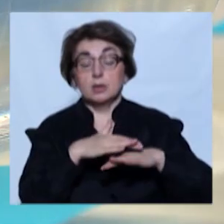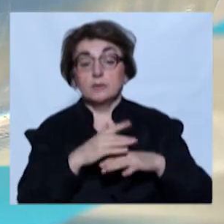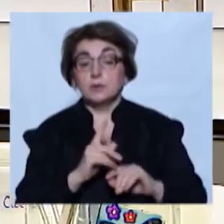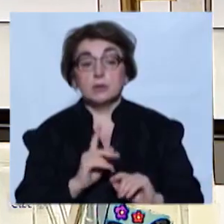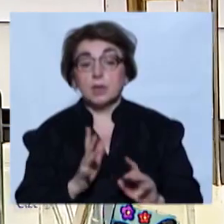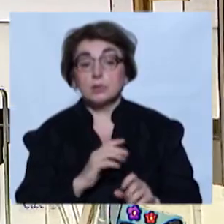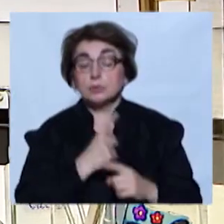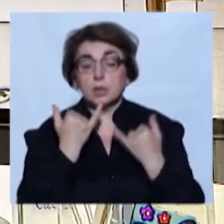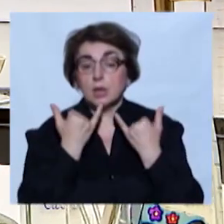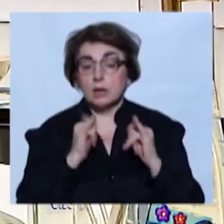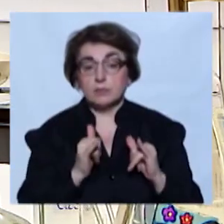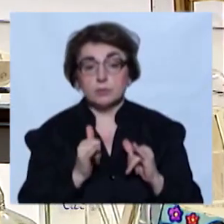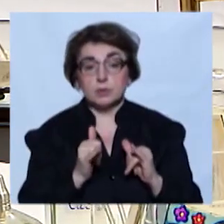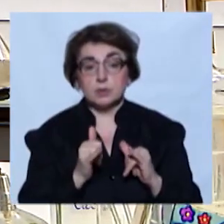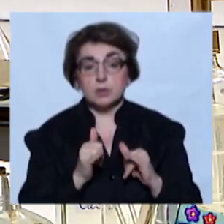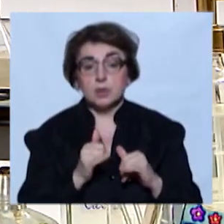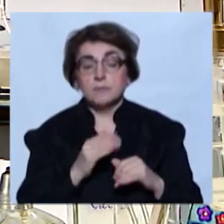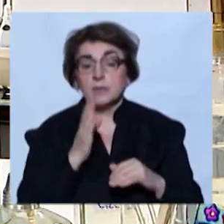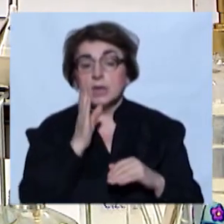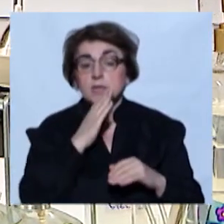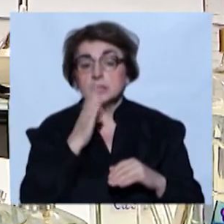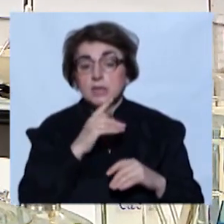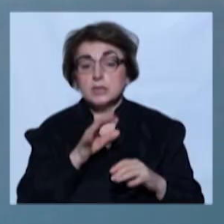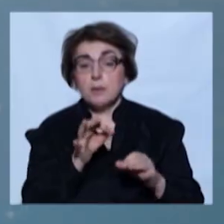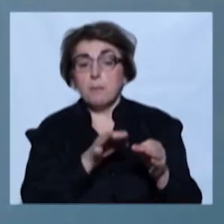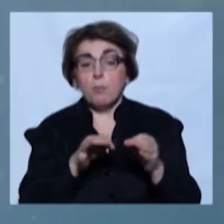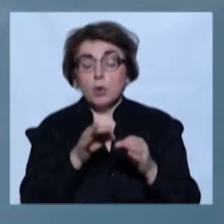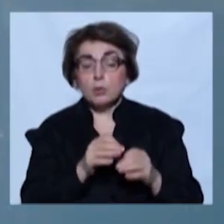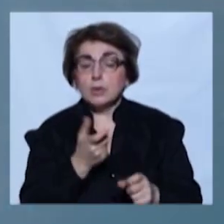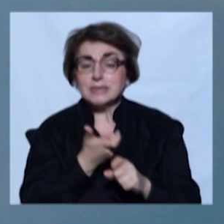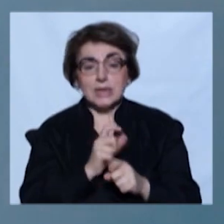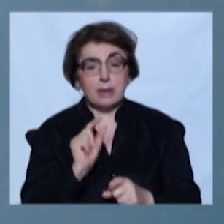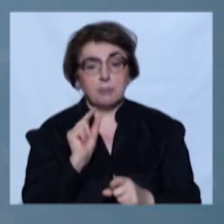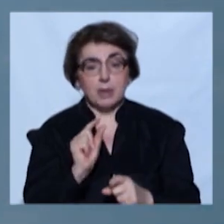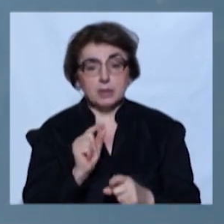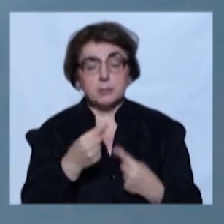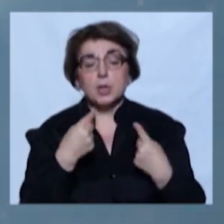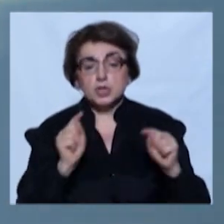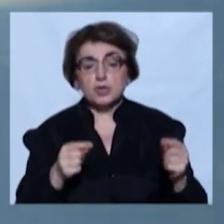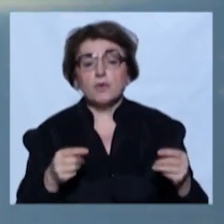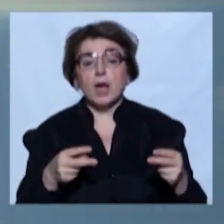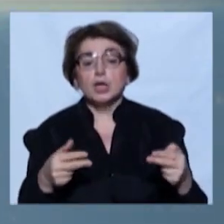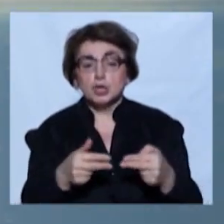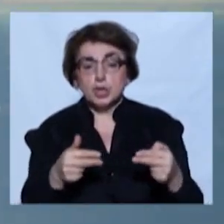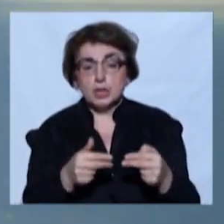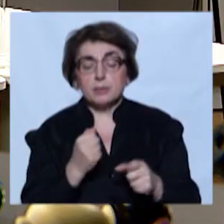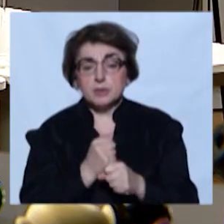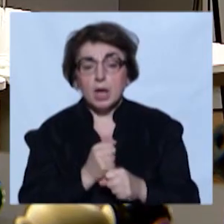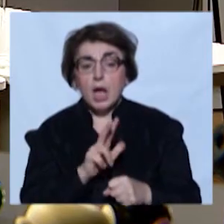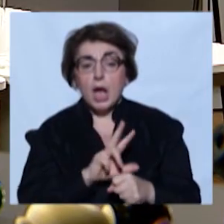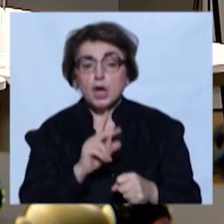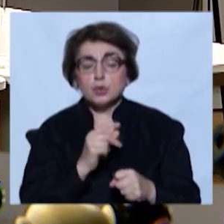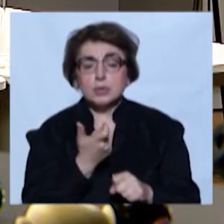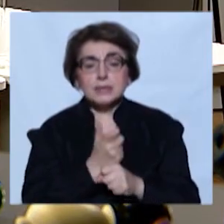რაც არ უნდა გაგვიკვირდეს, წყლის მოლეკულა პატარა, სხვა შედარებაც გავაკეთოთ, H2O, როგორი